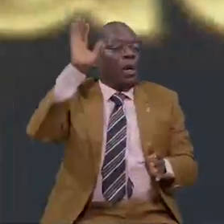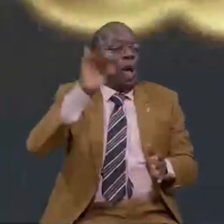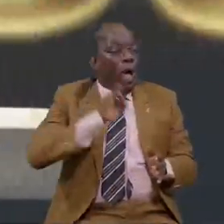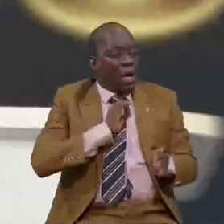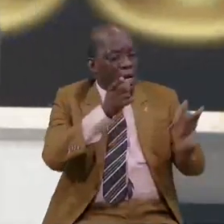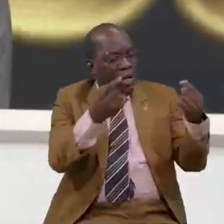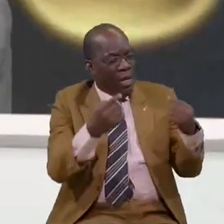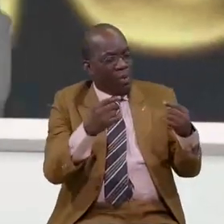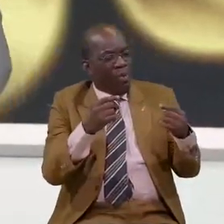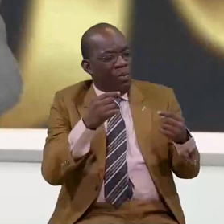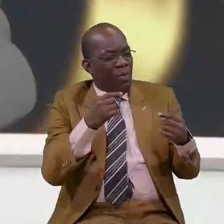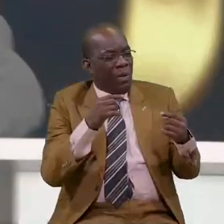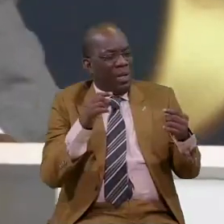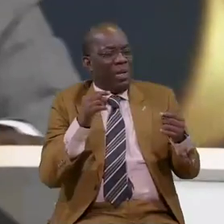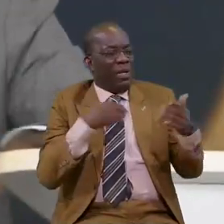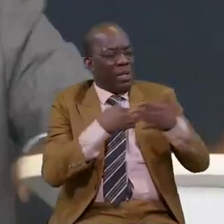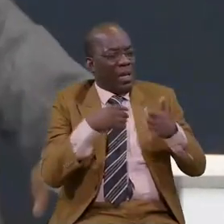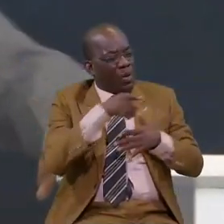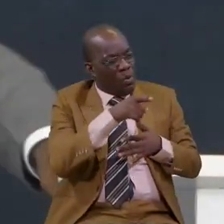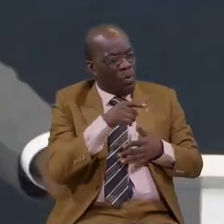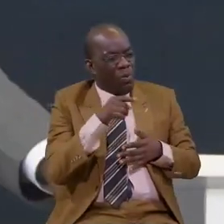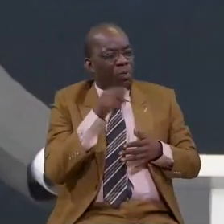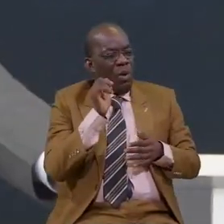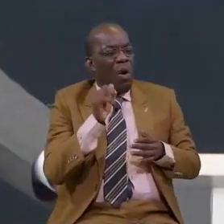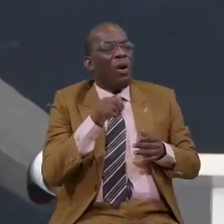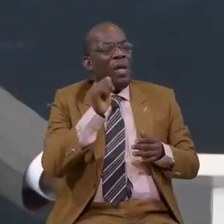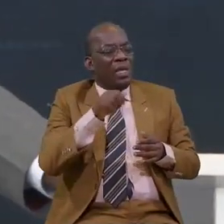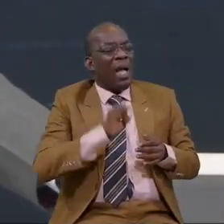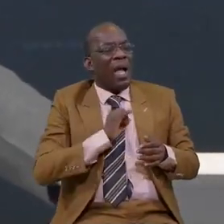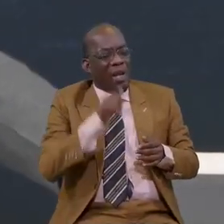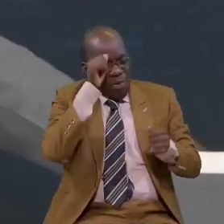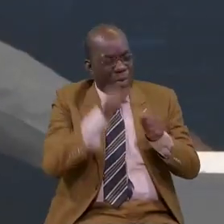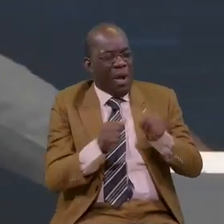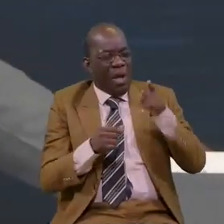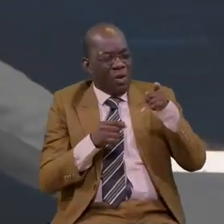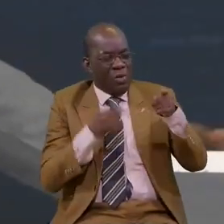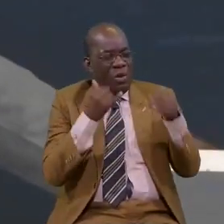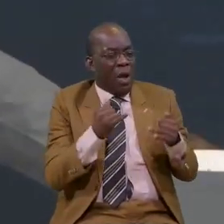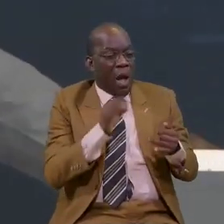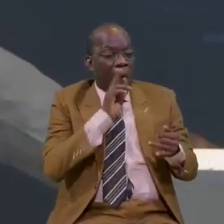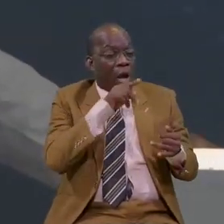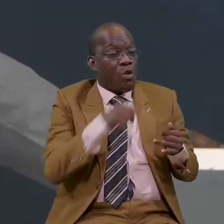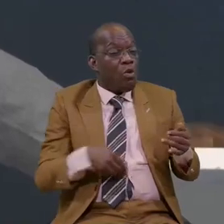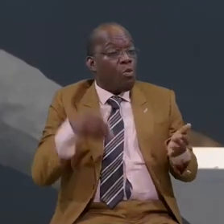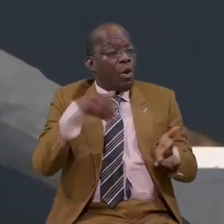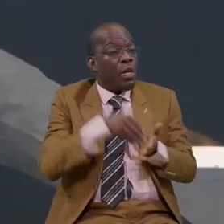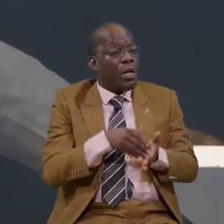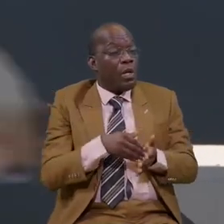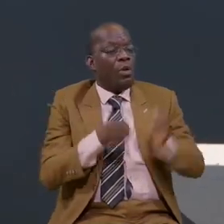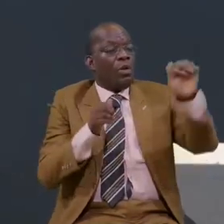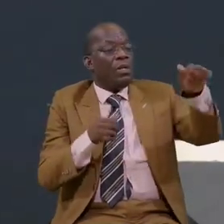Seigneur, lève la main. Je pense que c'est moi qui me suis même approché de toi et qui t'a donné la fiche. Bien